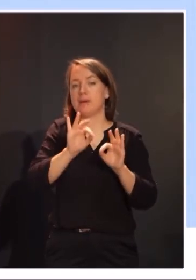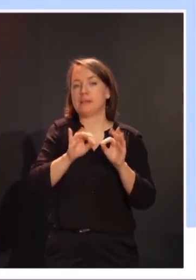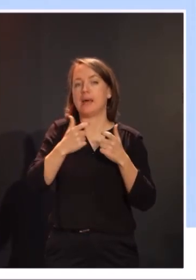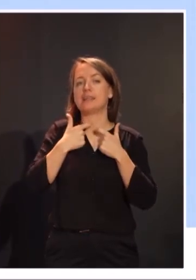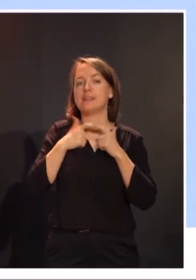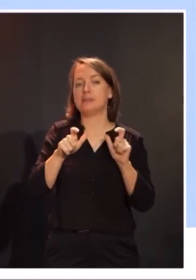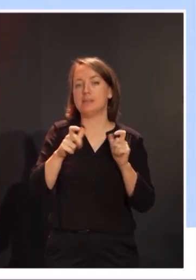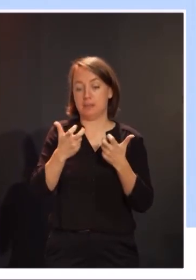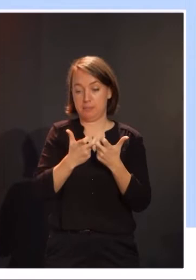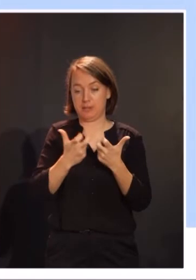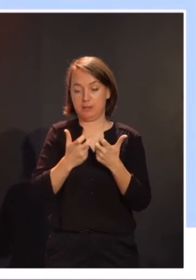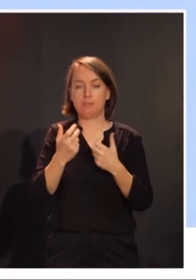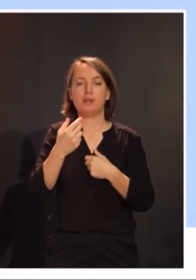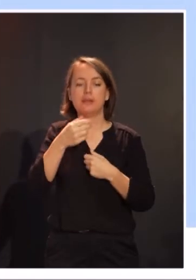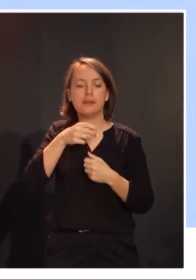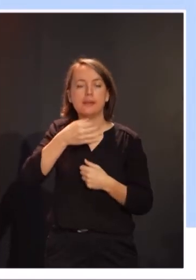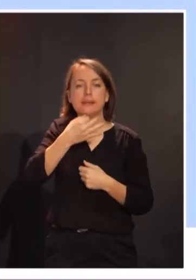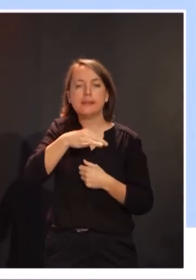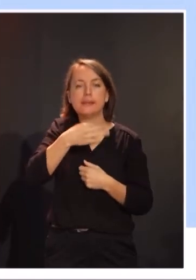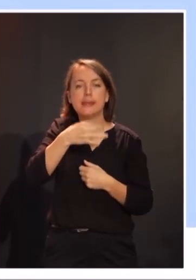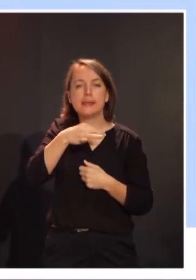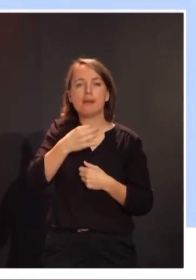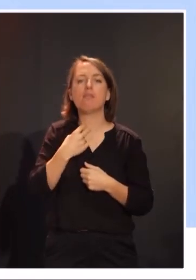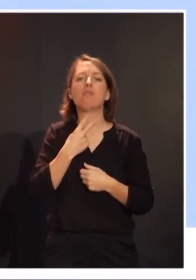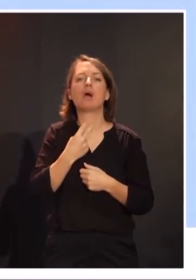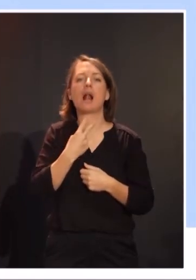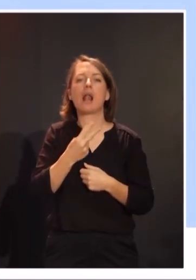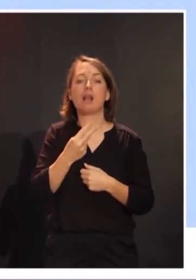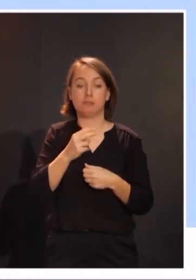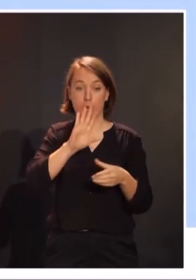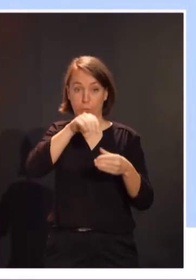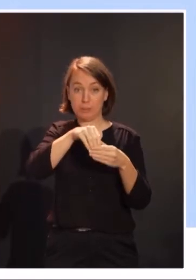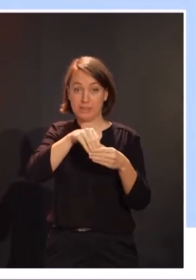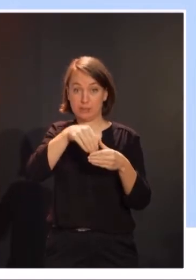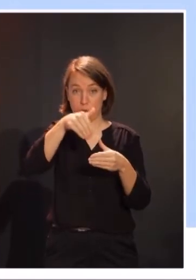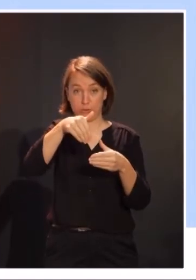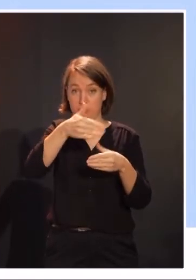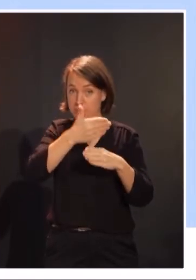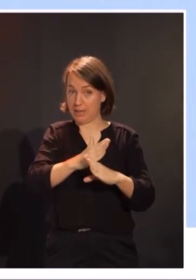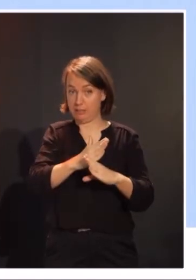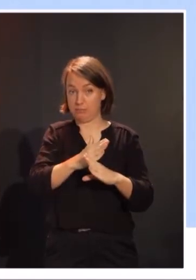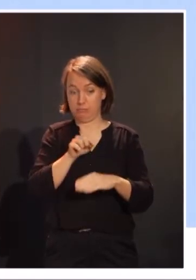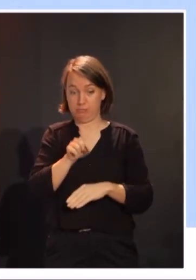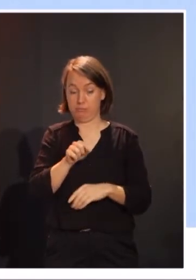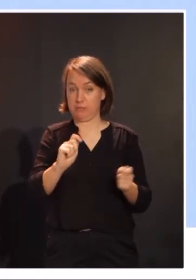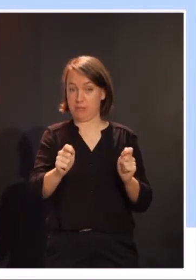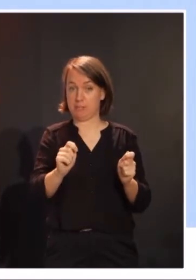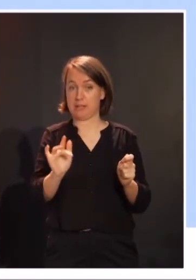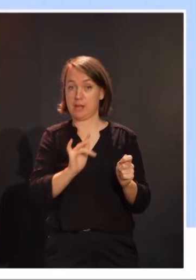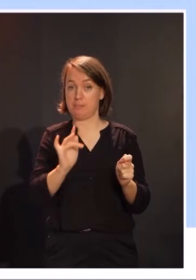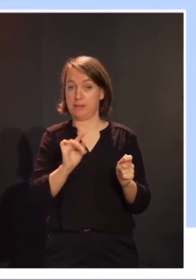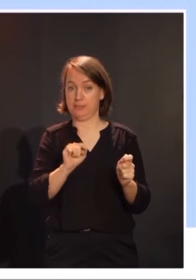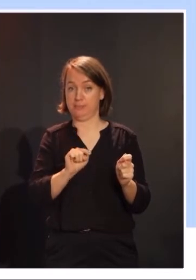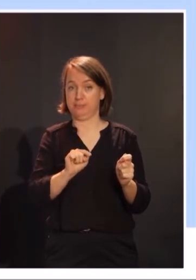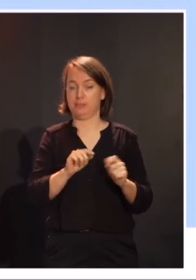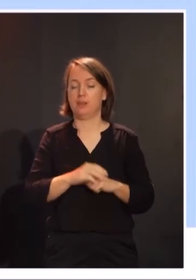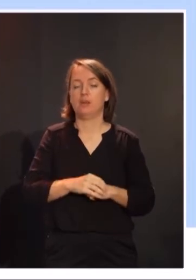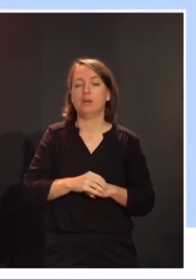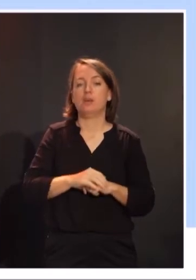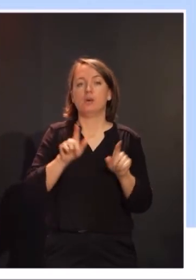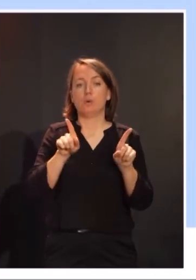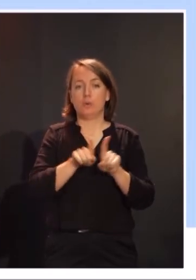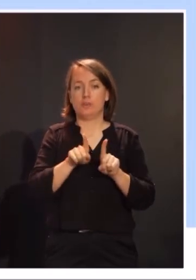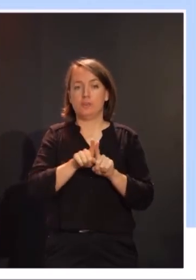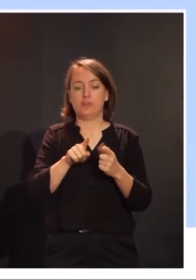dictée vocale, qui est donc une dictée vocale qui est directement intégrée à l'outil. Elle va aussi pouvoir utiliser la synthèse vocale